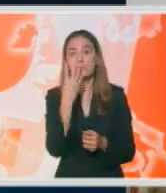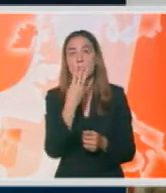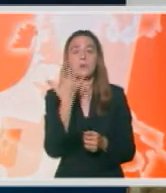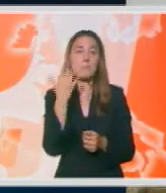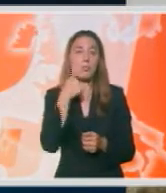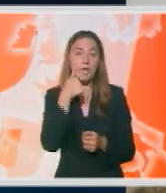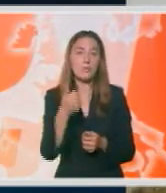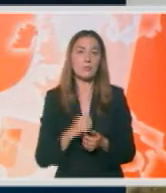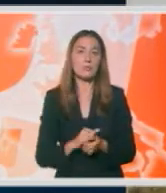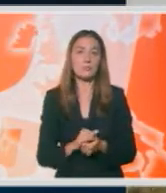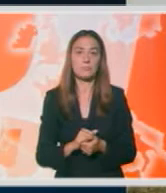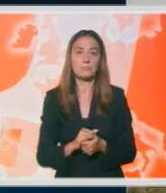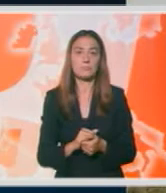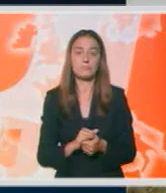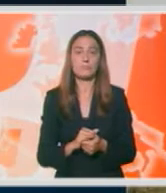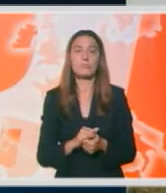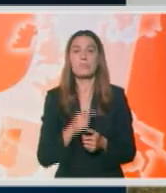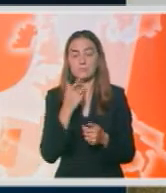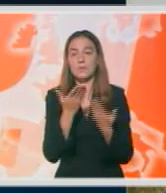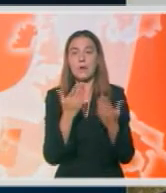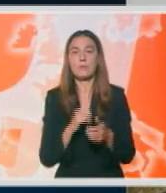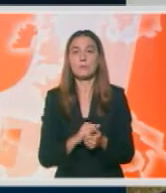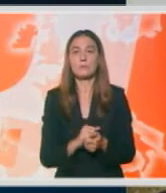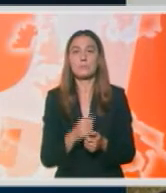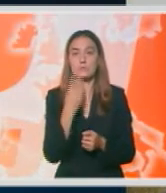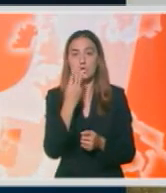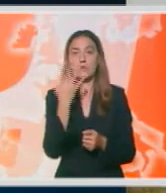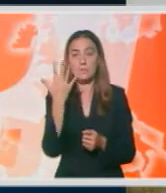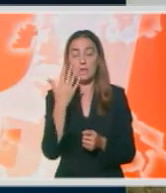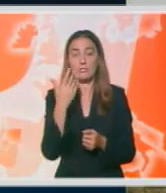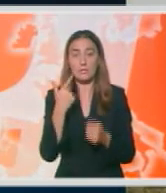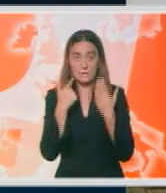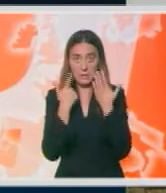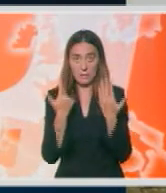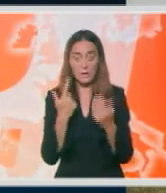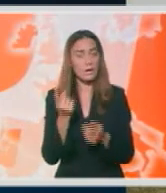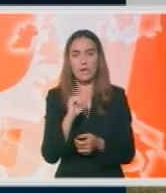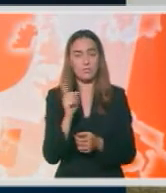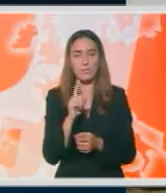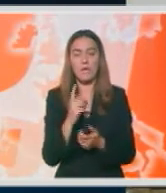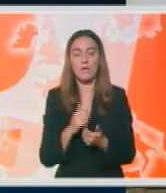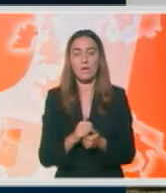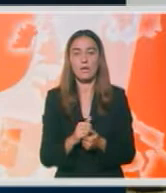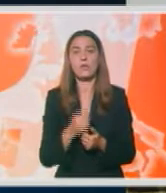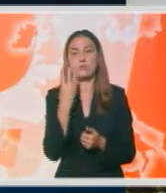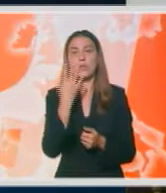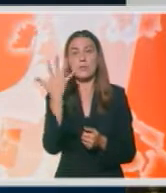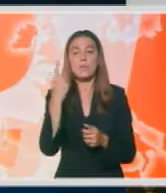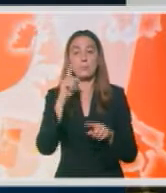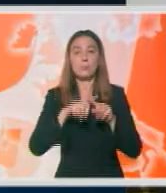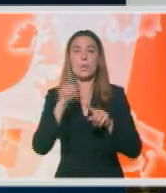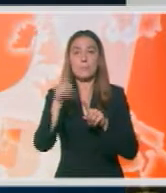dana. U principu tako. 4-5 sedmično? Pa ne, ali 4-5 puta u